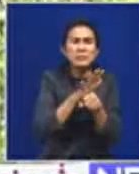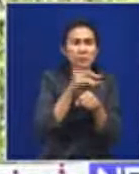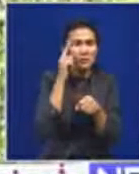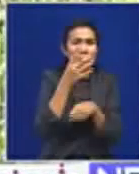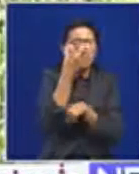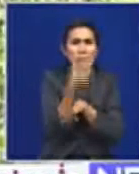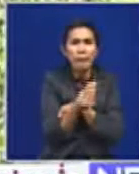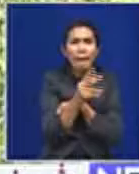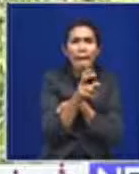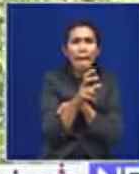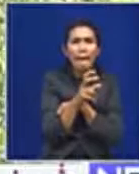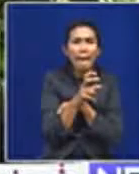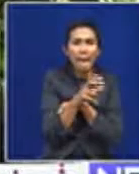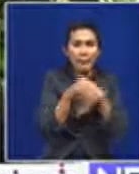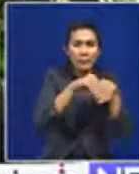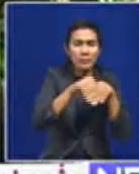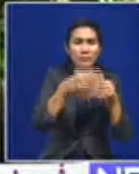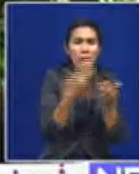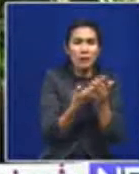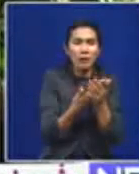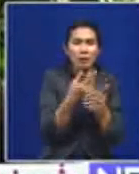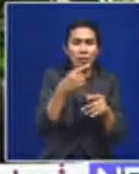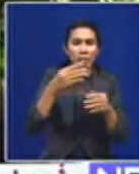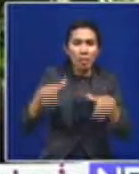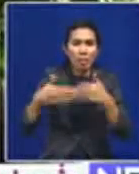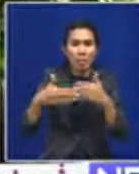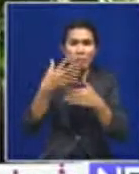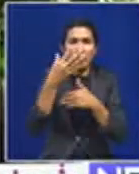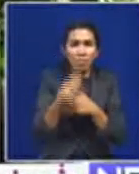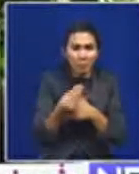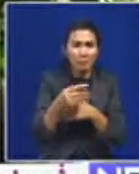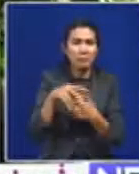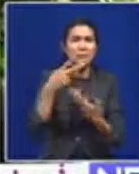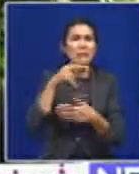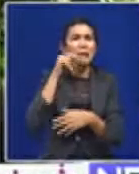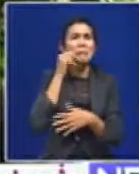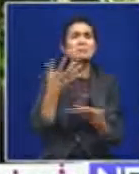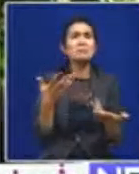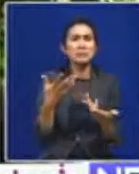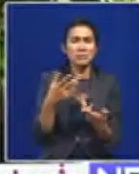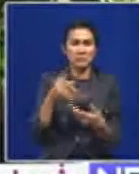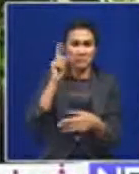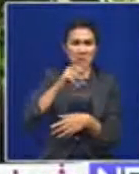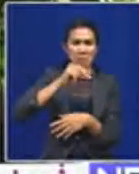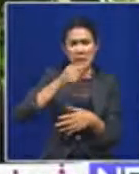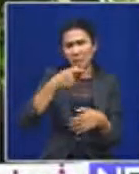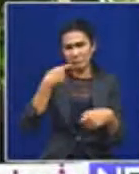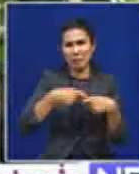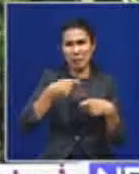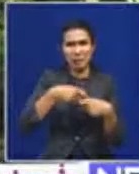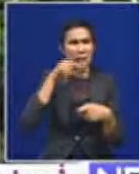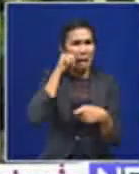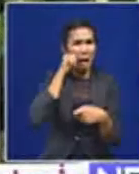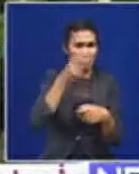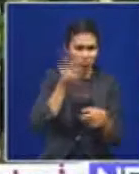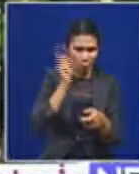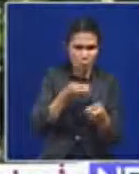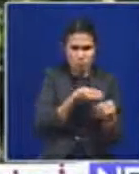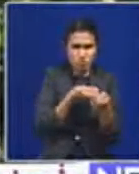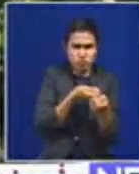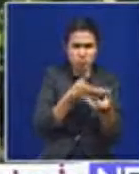ว่าต้นเองรายได้ก็ลดลงหน่อยจ้ะเพราะมันสู้มะนาวไม่ได้นะมะนาวมันแพงกว่าอะไรป่าเงี้ยพืชน้ำน้อยเ